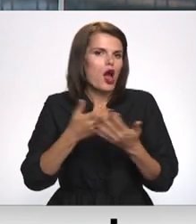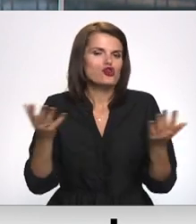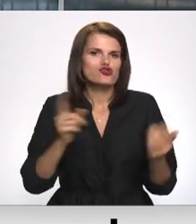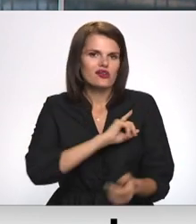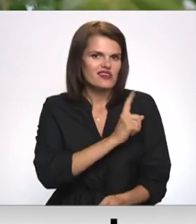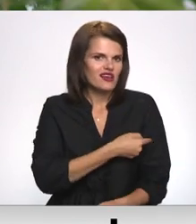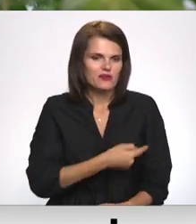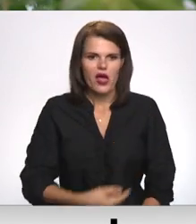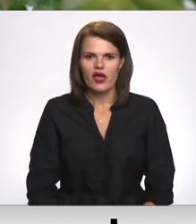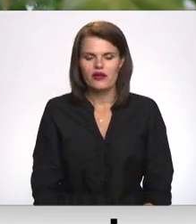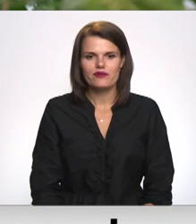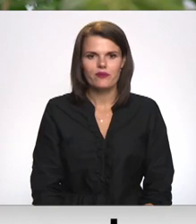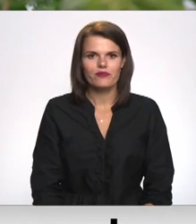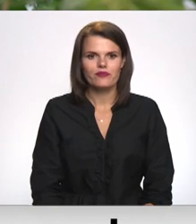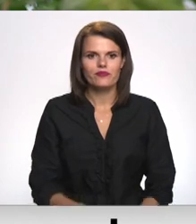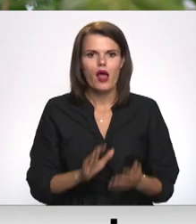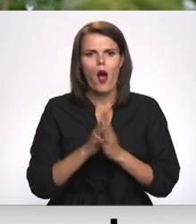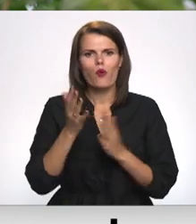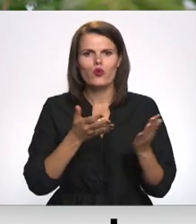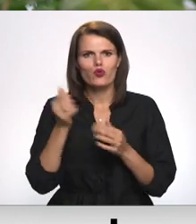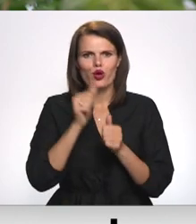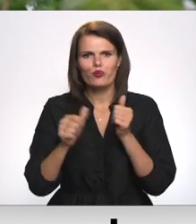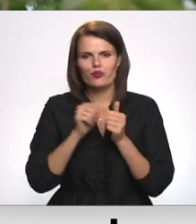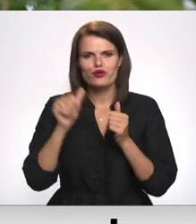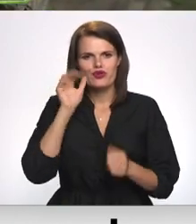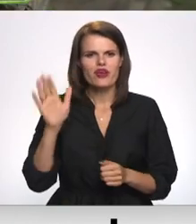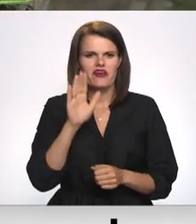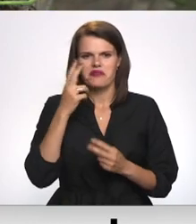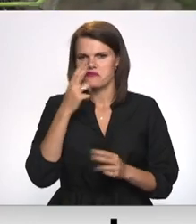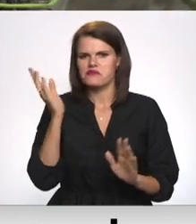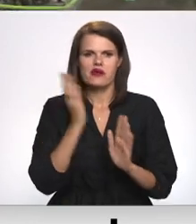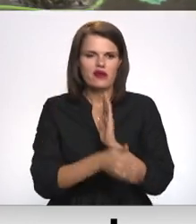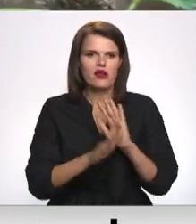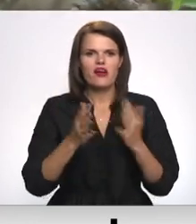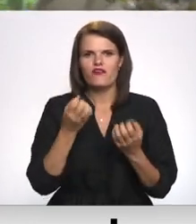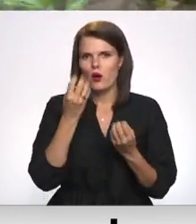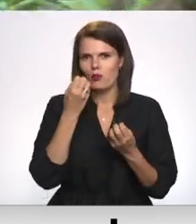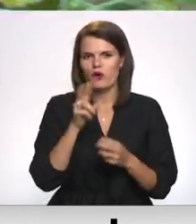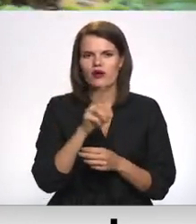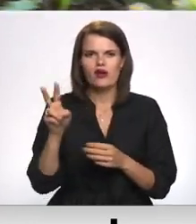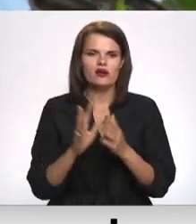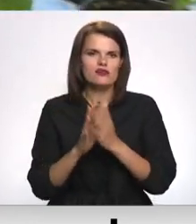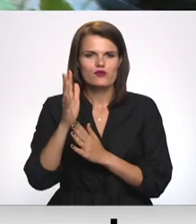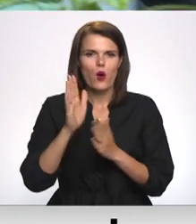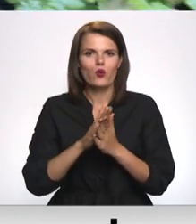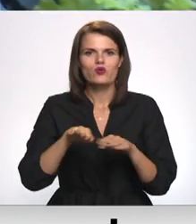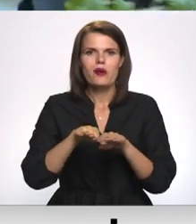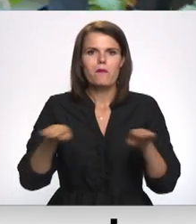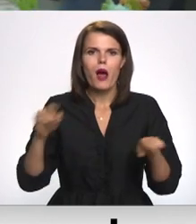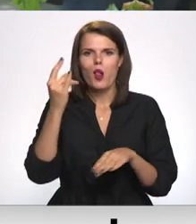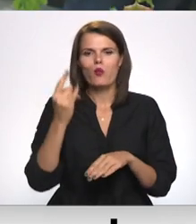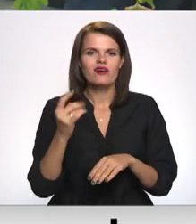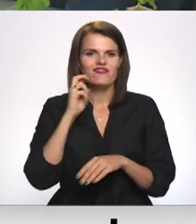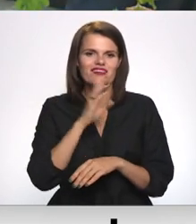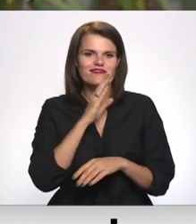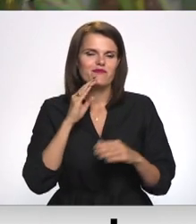Līcīte. Augi, kuriem nereti ikdienā pējam garām, vai puķis, kas augus palodas vecmāmiņas mājā.